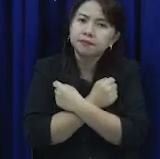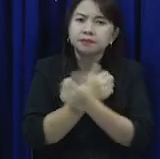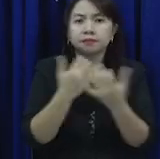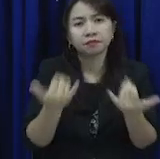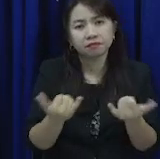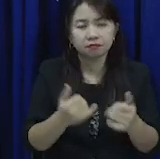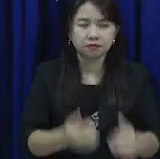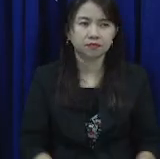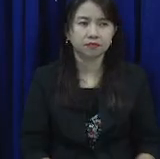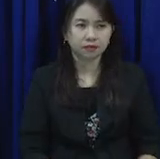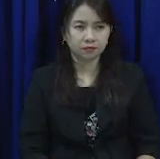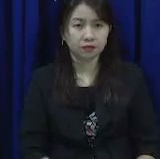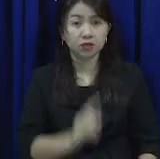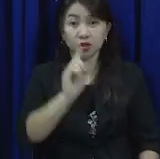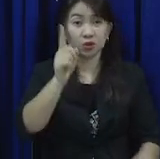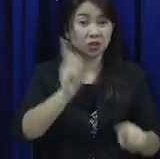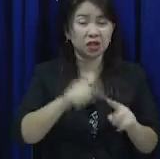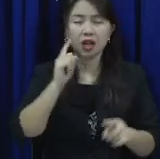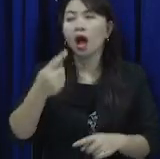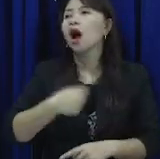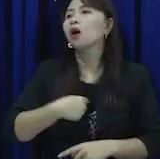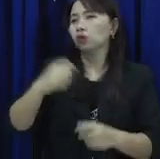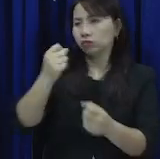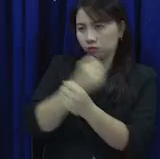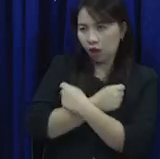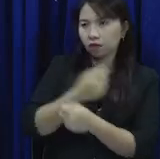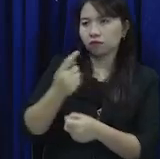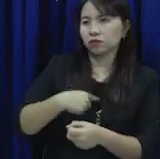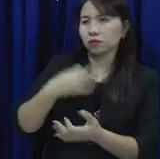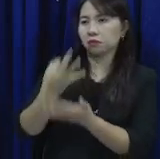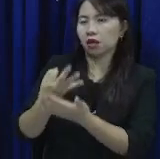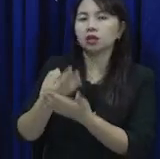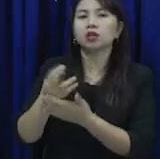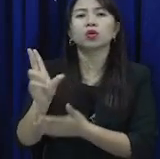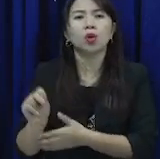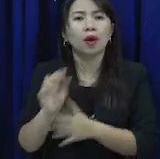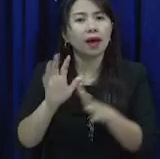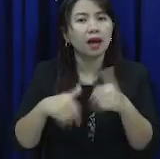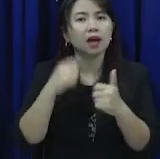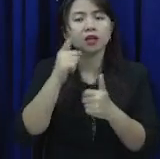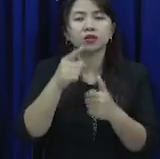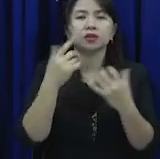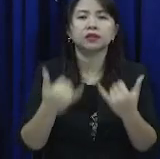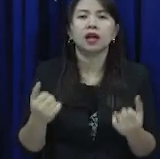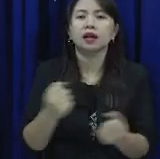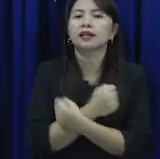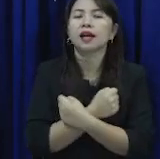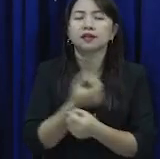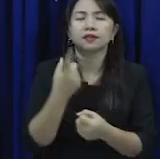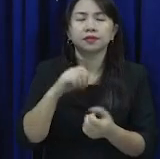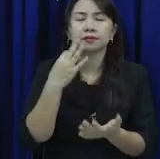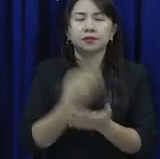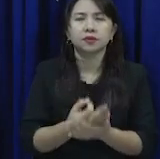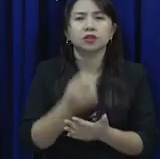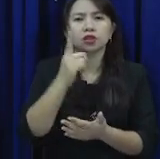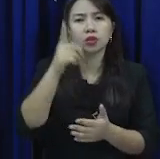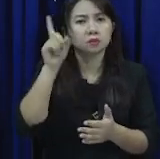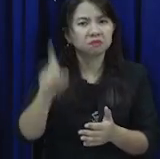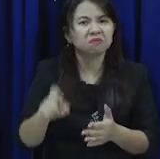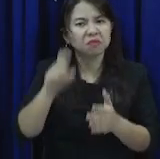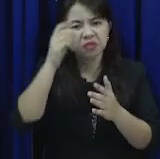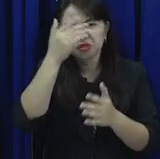kailangan sabihin na i love money no Paano ka napapamahal sa pera young People just forget the purpose of your life